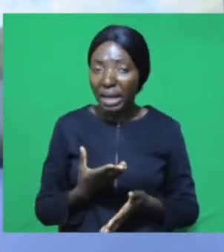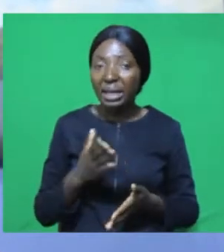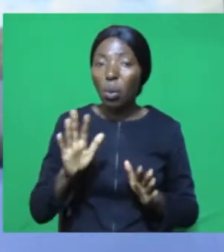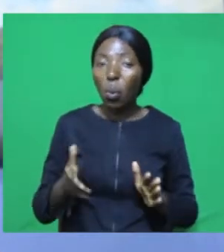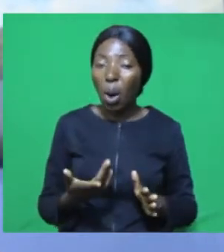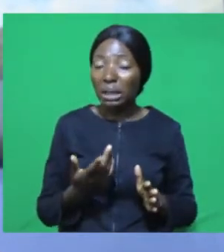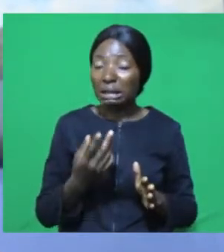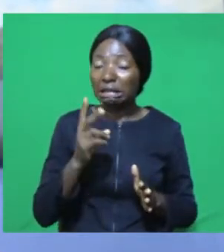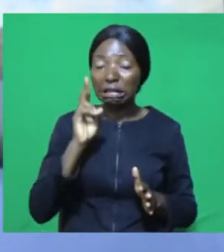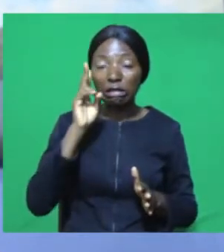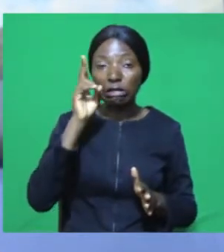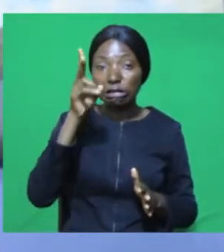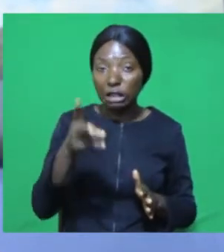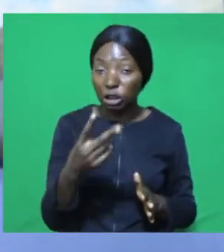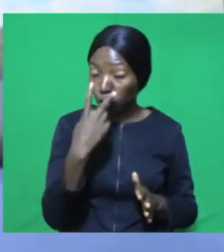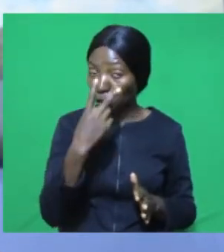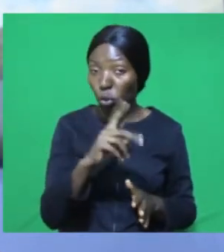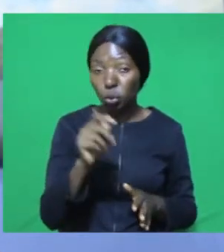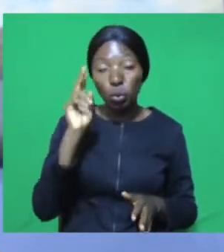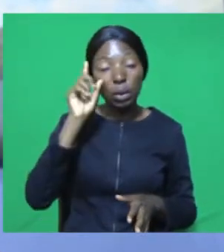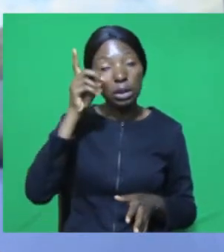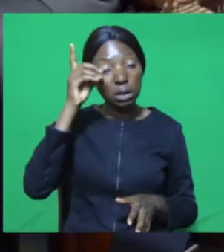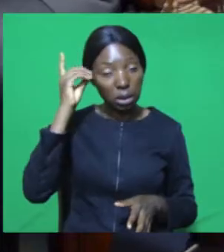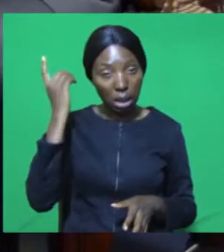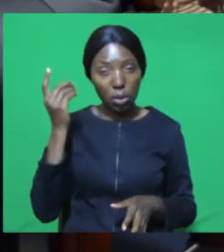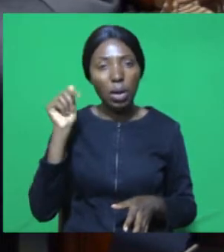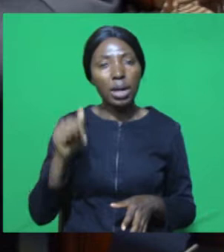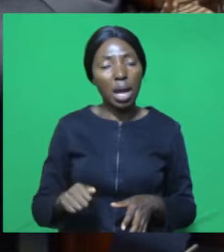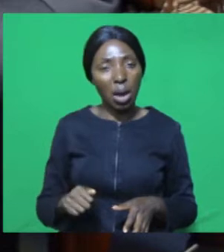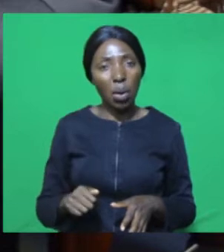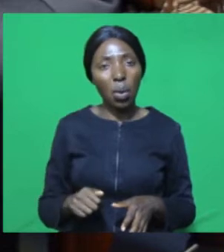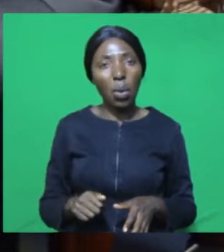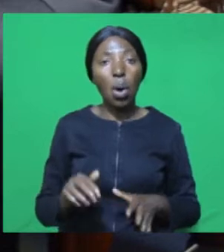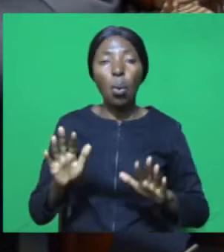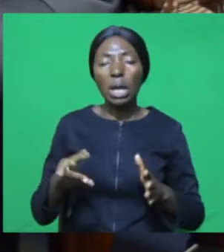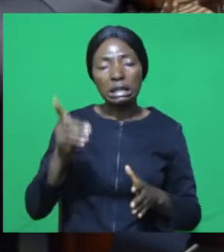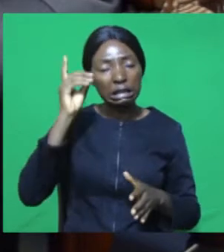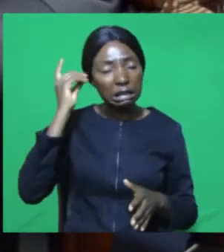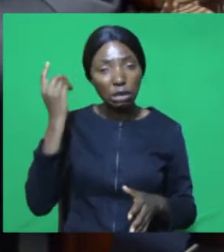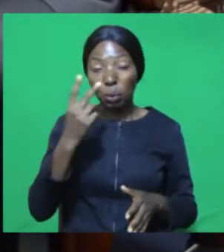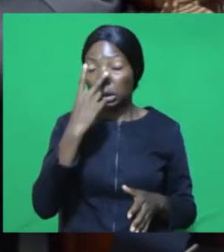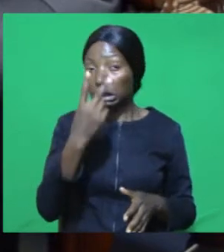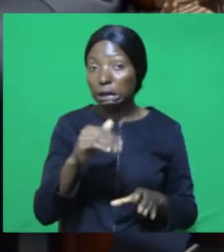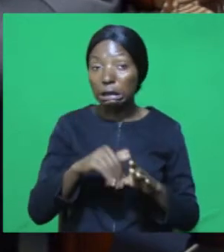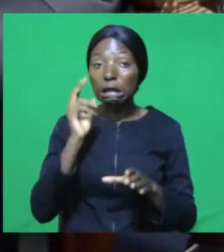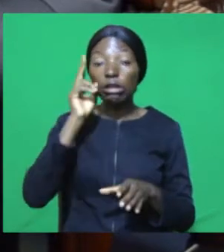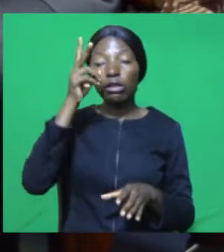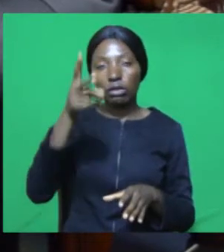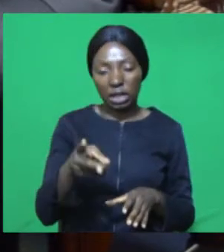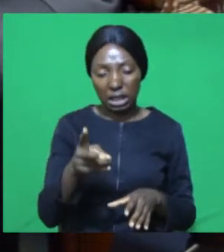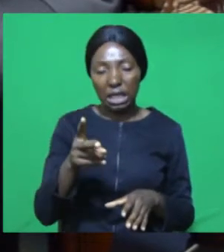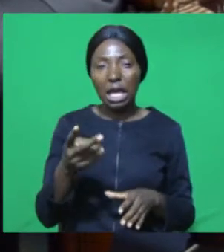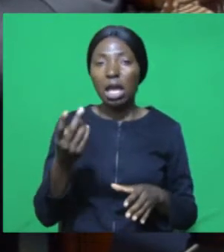zina mwari. Ndiji Yesu alikuta ura na Gabriel. Anoti iwe. Zwa woneskwa Danieli iri. Okay. Mutsana